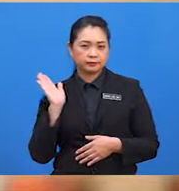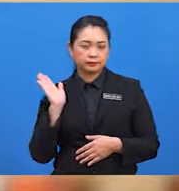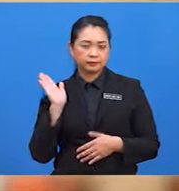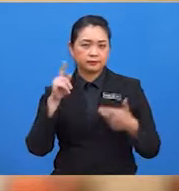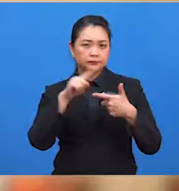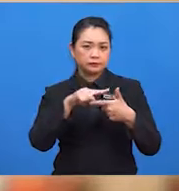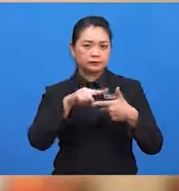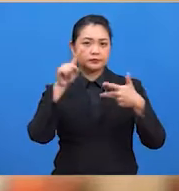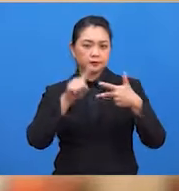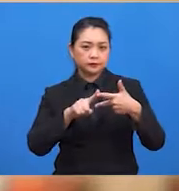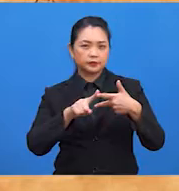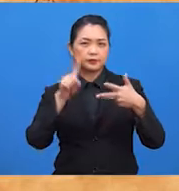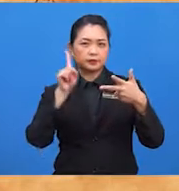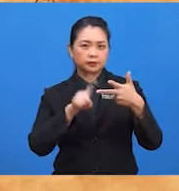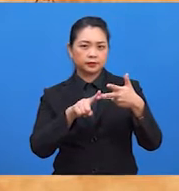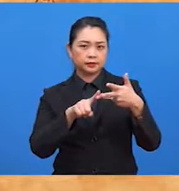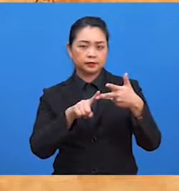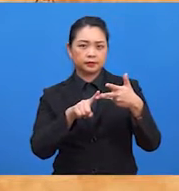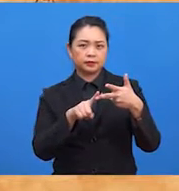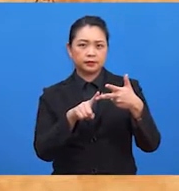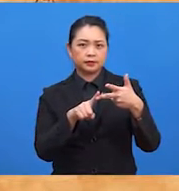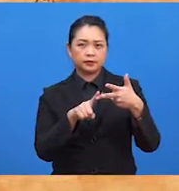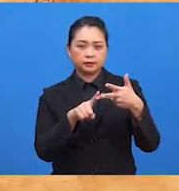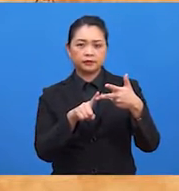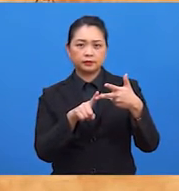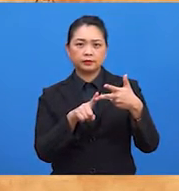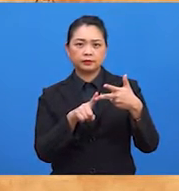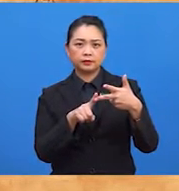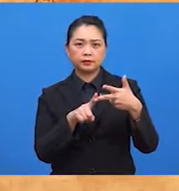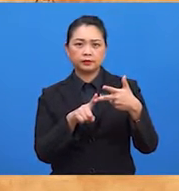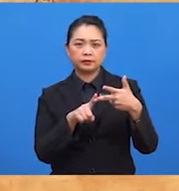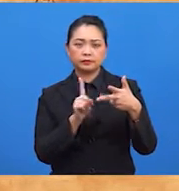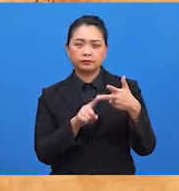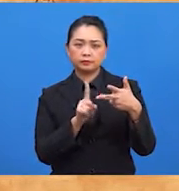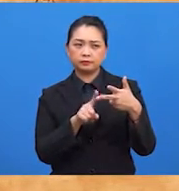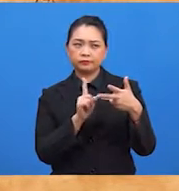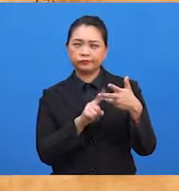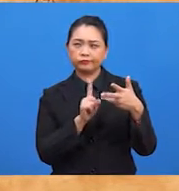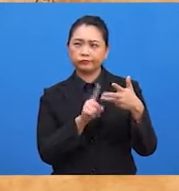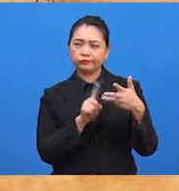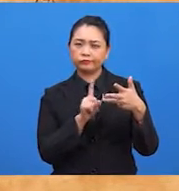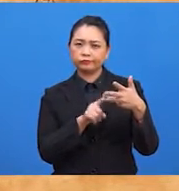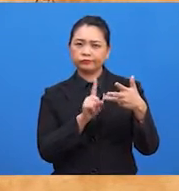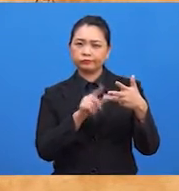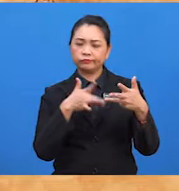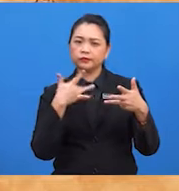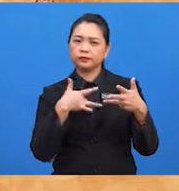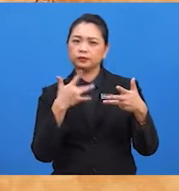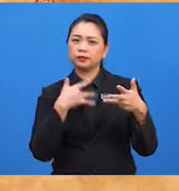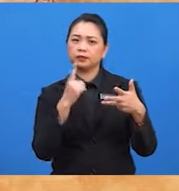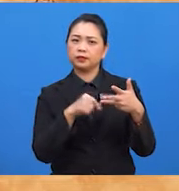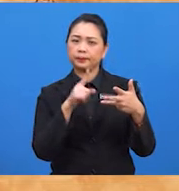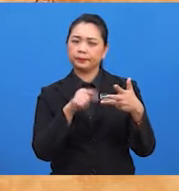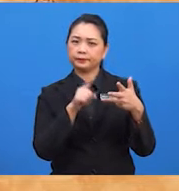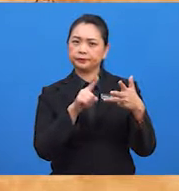dah sebut. Tamadun Mesopotamia sudah. Tamadun Indus pun